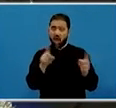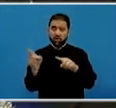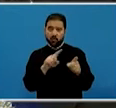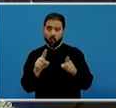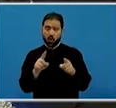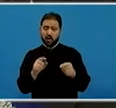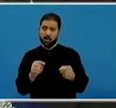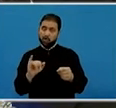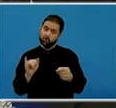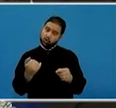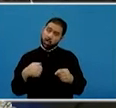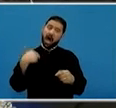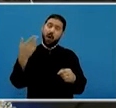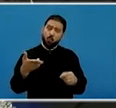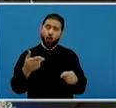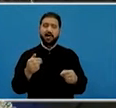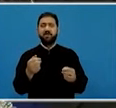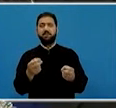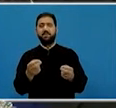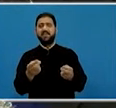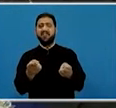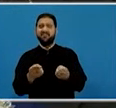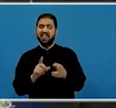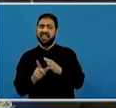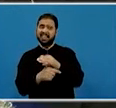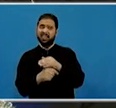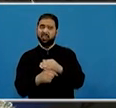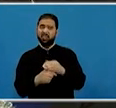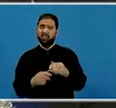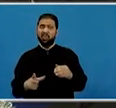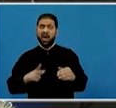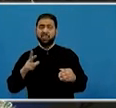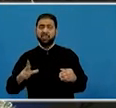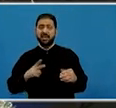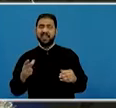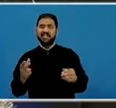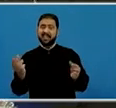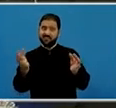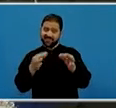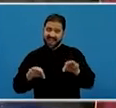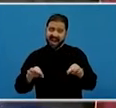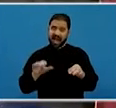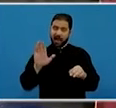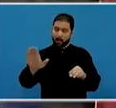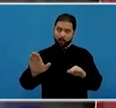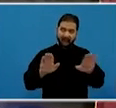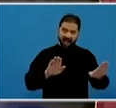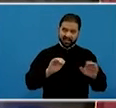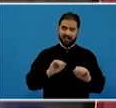apoi, bineînțeles, că vine și din ceea ce îl reprezintă și îl determină pe fiecare în parte.